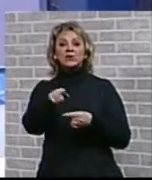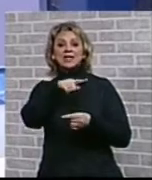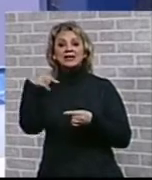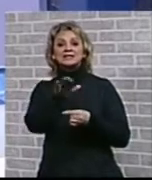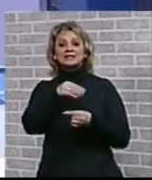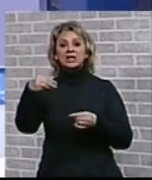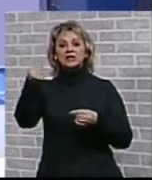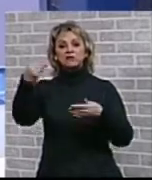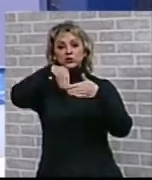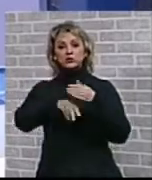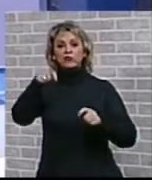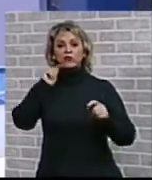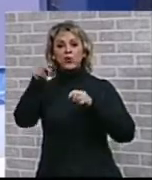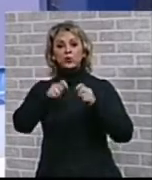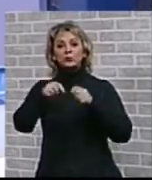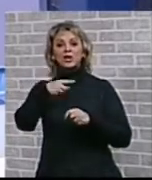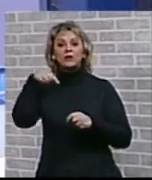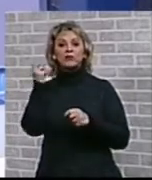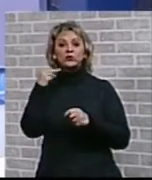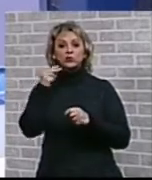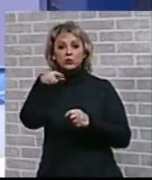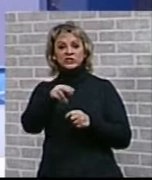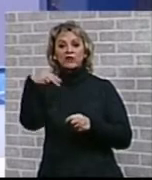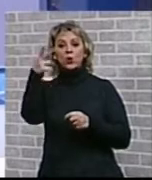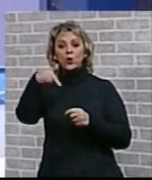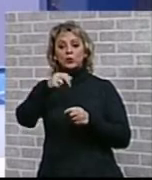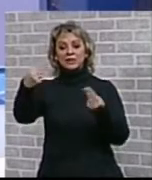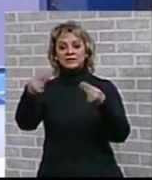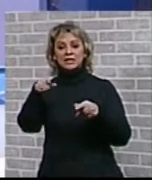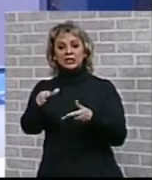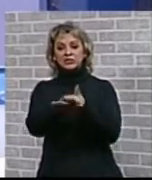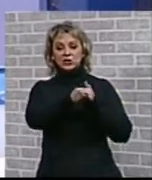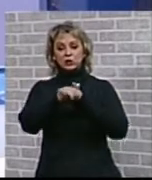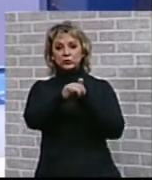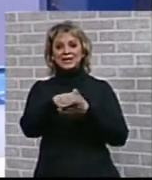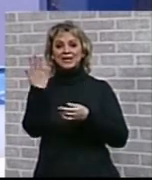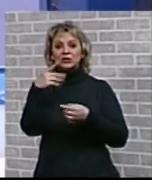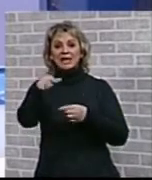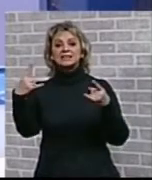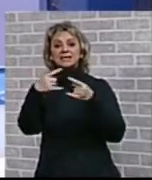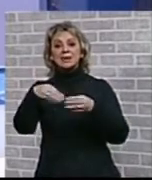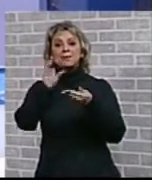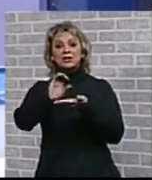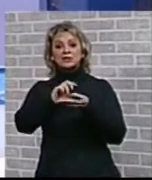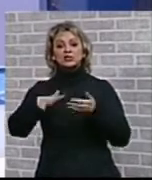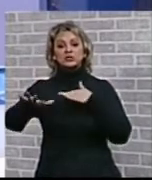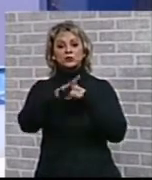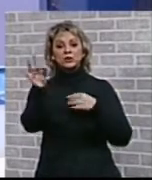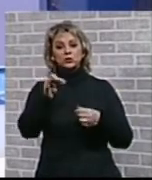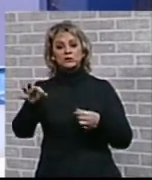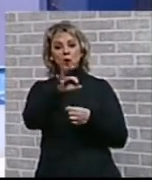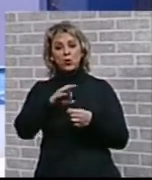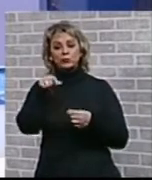Российском инвестиционном форуме в Сочи Василий Голубев подписал соглашение о сотрудничестве в кино и телепроизводстве на территории Ростовской